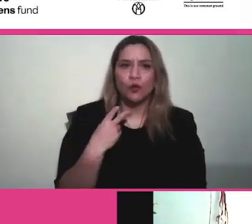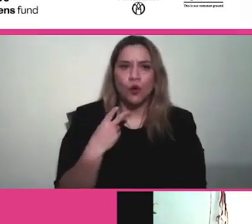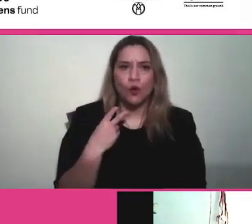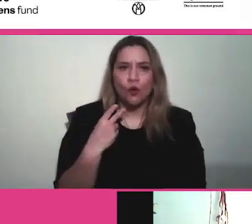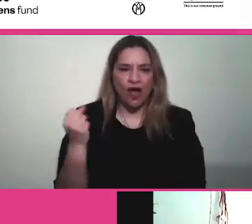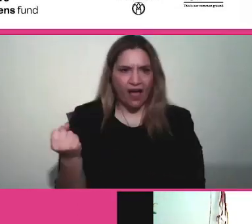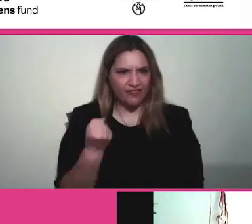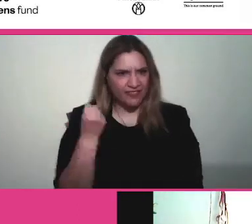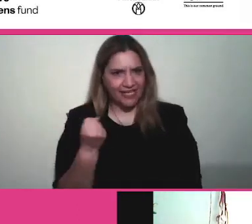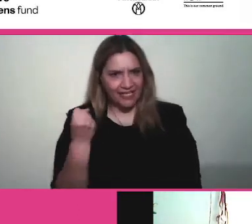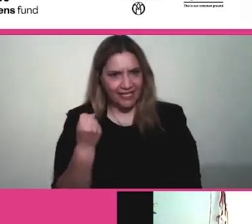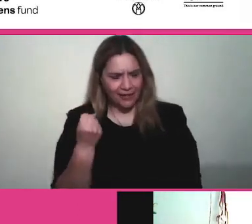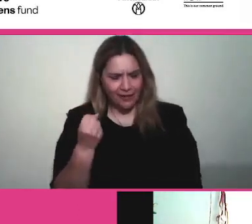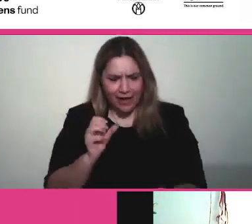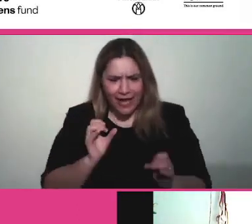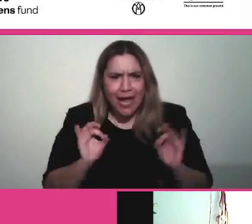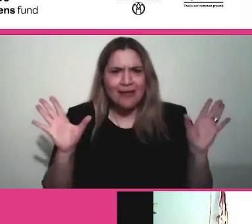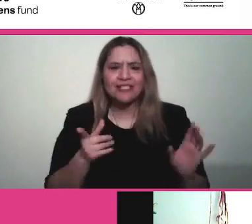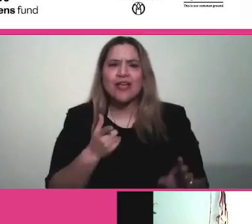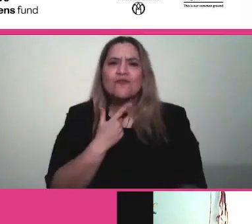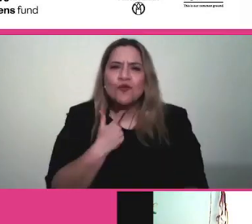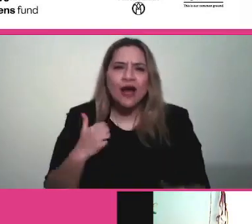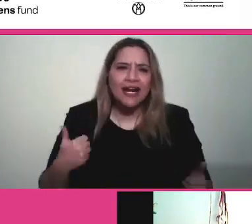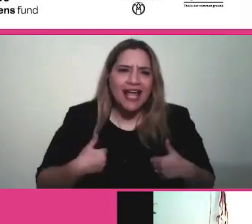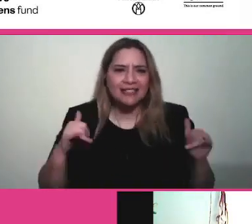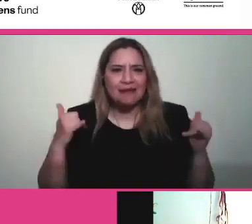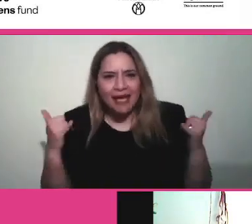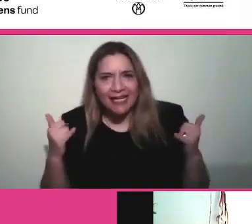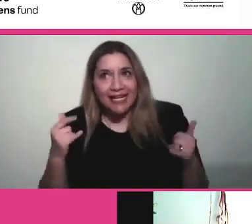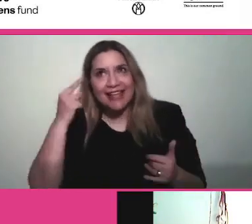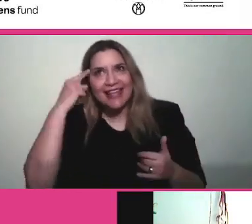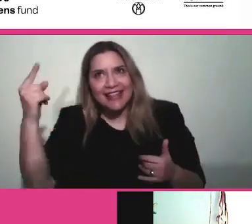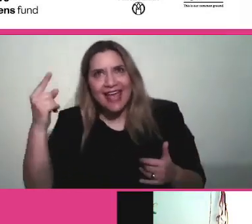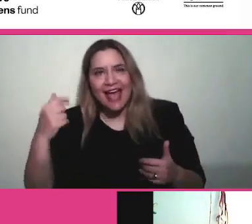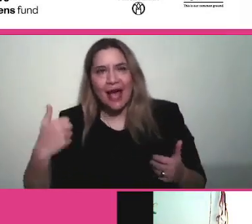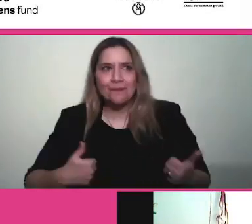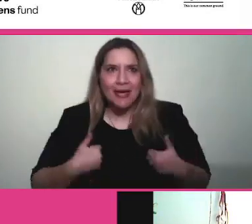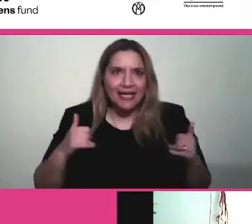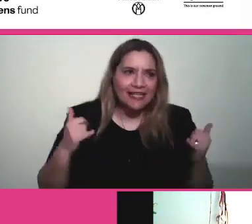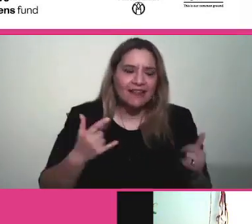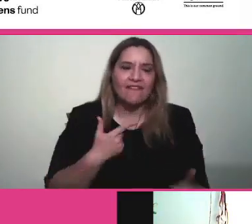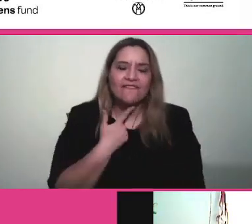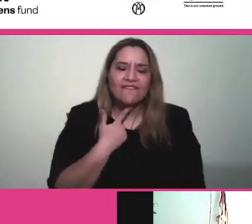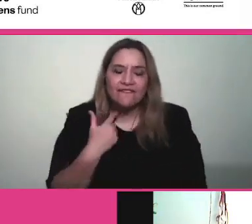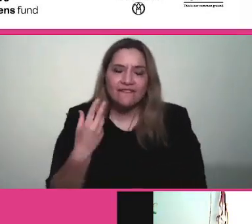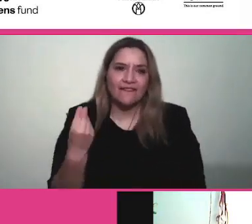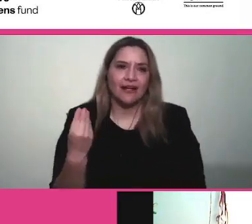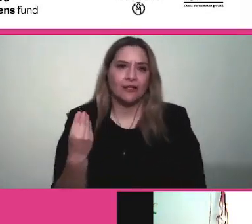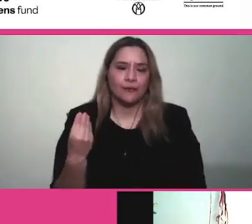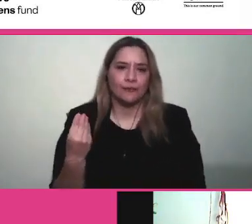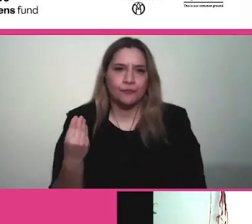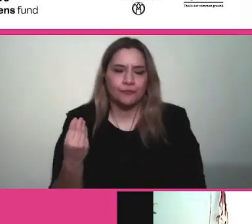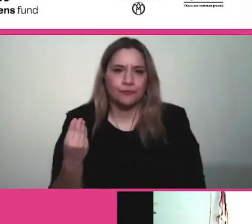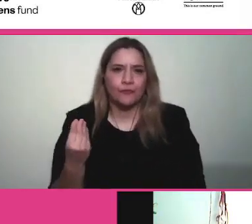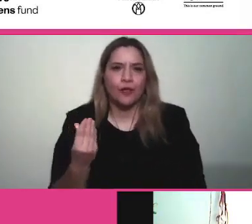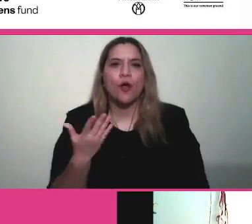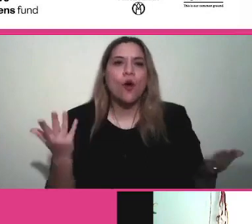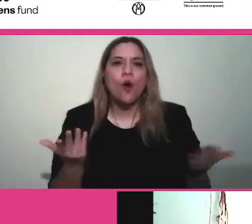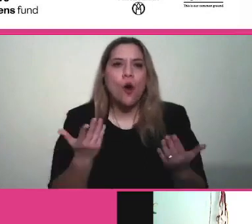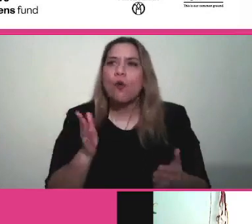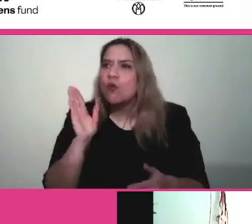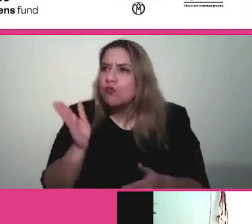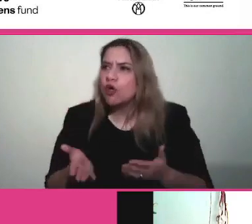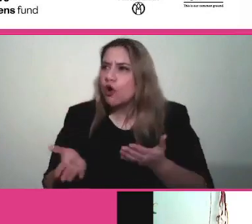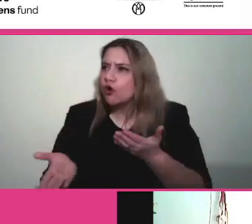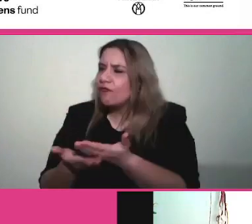αυστηρή, καμία σχέση, μου άρεσε πάρα πολύ το παιχνίδι, η ιδέα του παιχνιδιού, απίστευτα. Και όπου μπορώ να είμαι και εγώ χρήσιμη